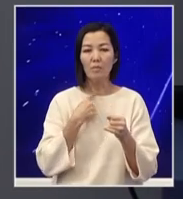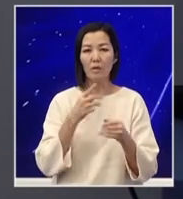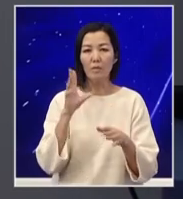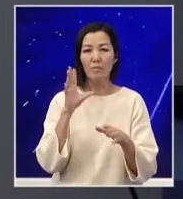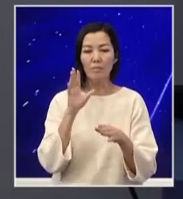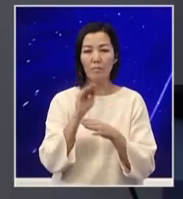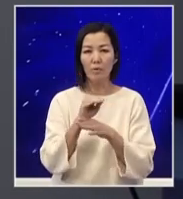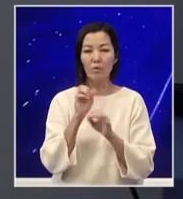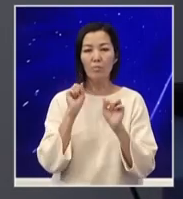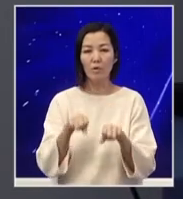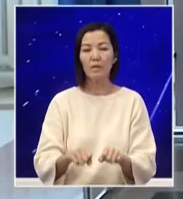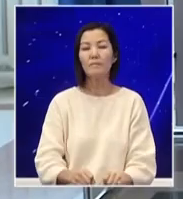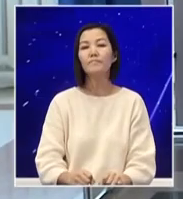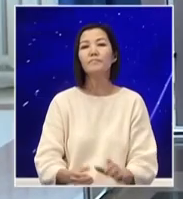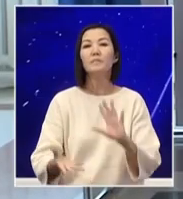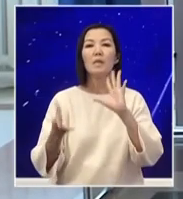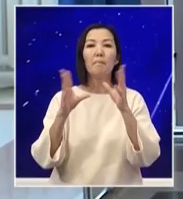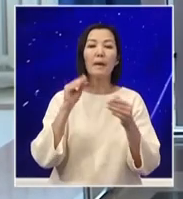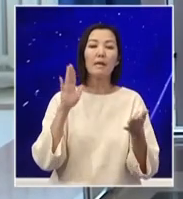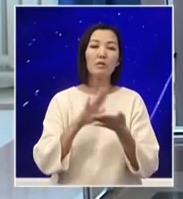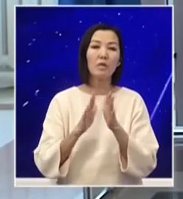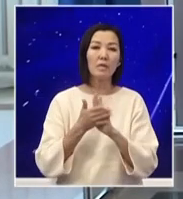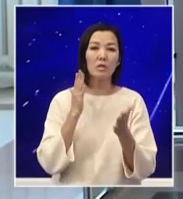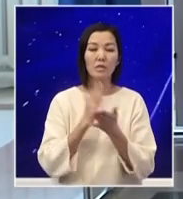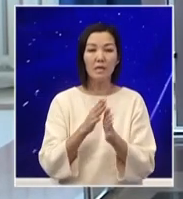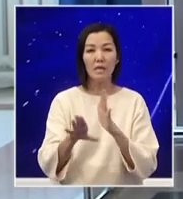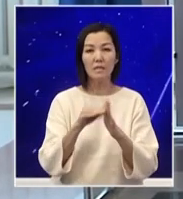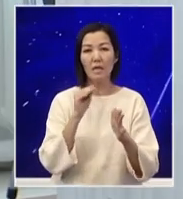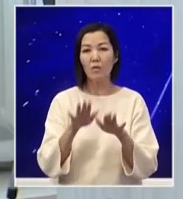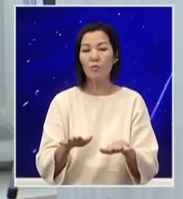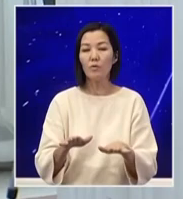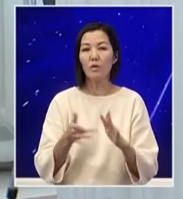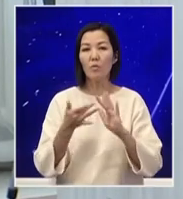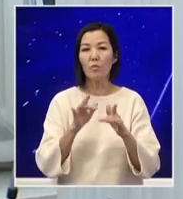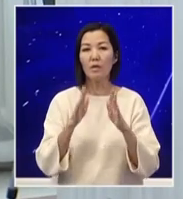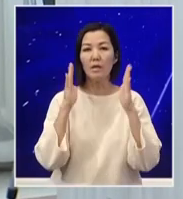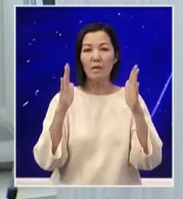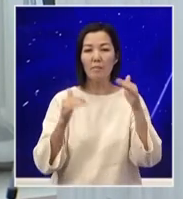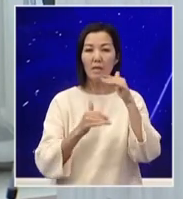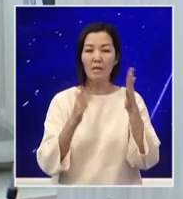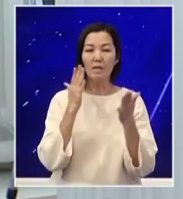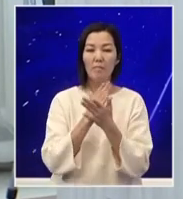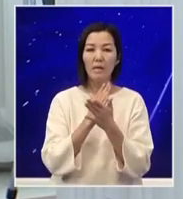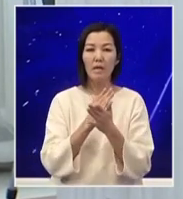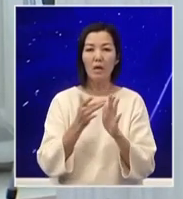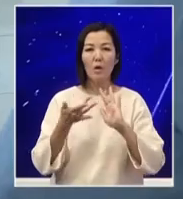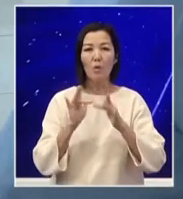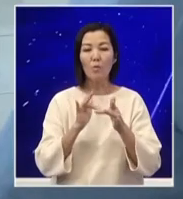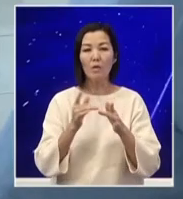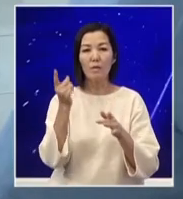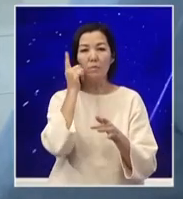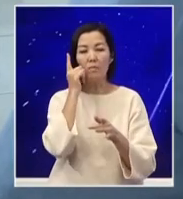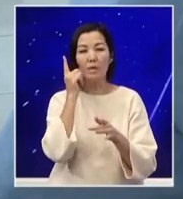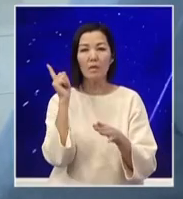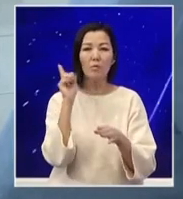Партия мүшелерінің дауыс беруіне барлық жағдай жасалған. Сайлау учаскелерінде онлайн кабиналар қойылды. Онлайн режимдегі мобильді